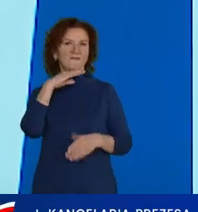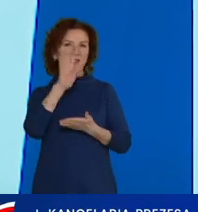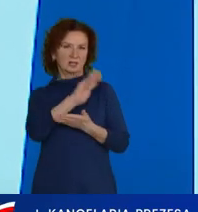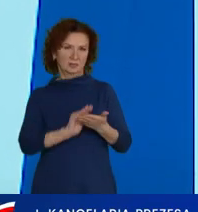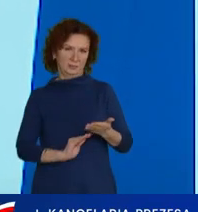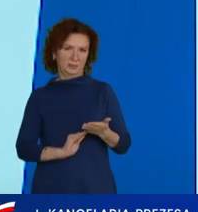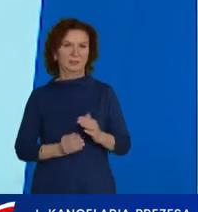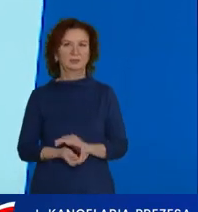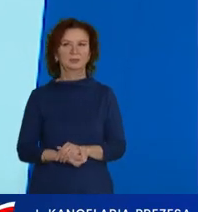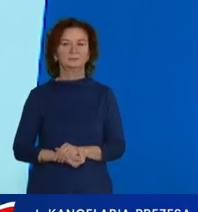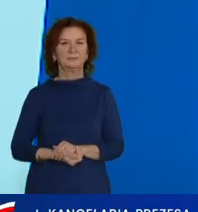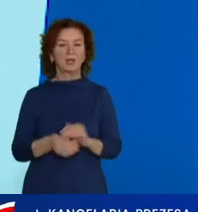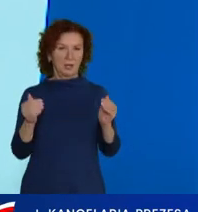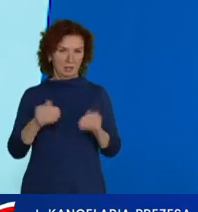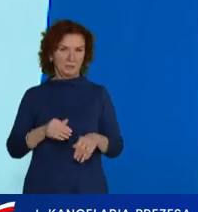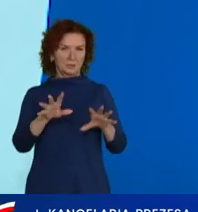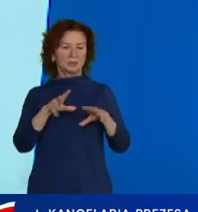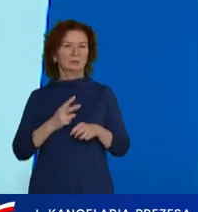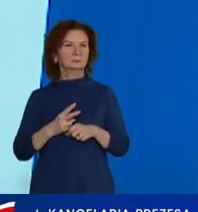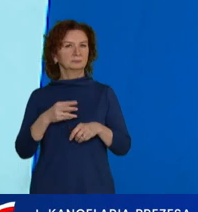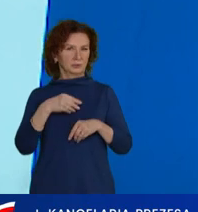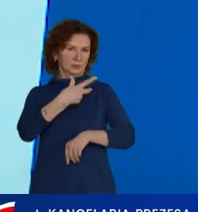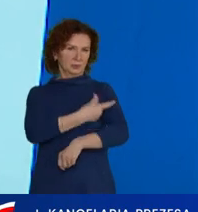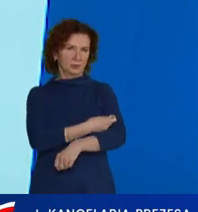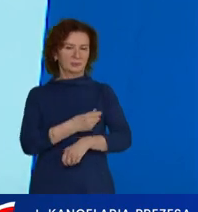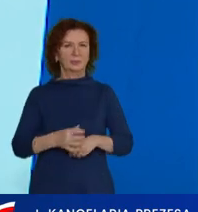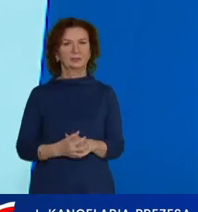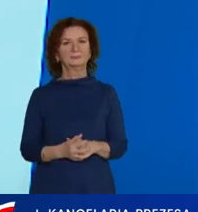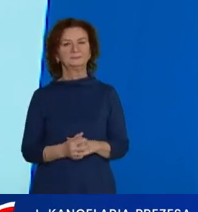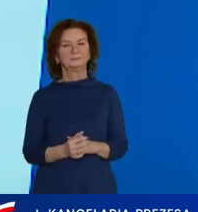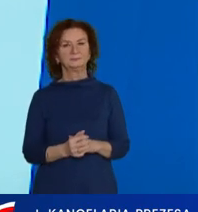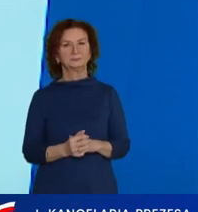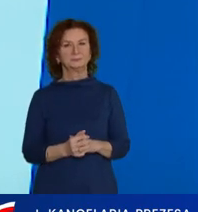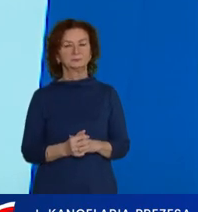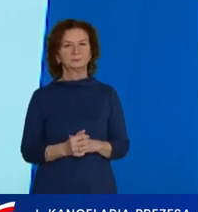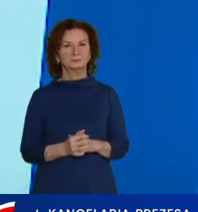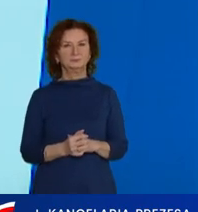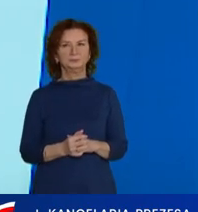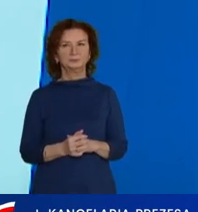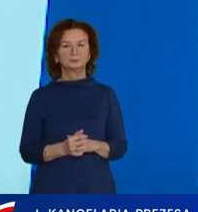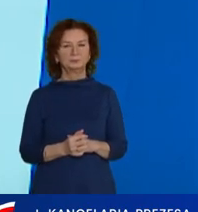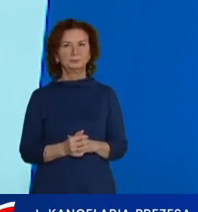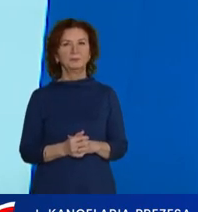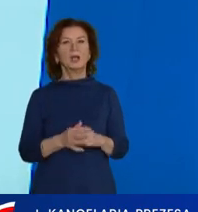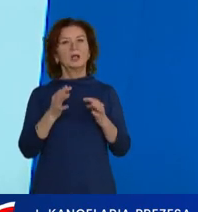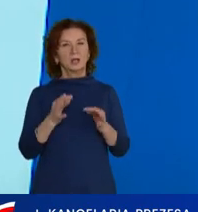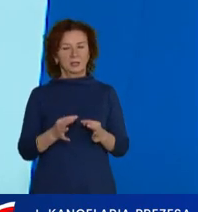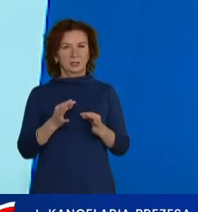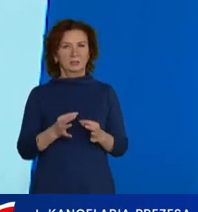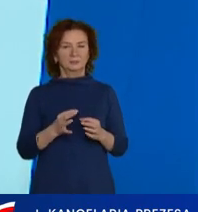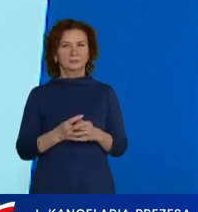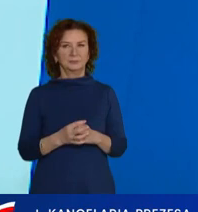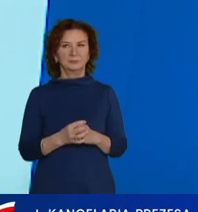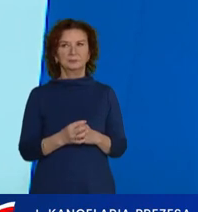wystarczającą kwalifikacją i pacjenta można zaszczepić. Proszę państwa,